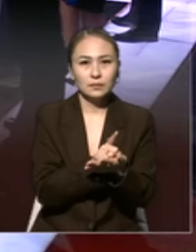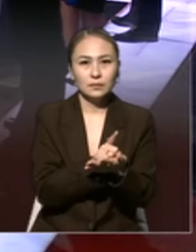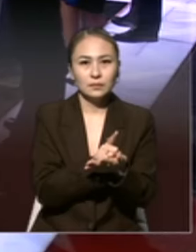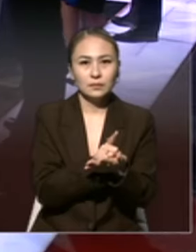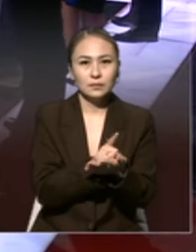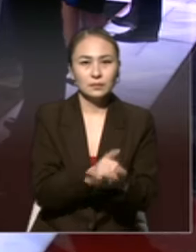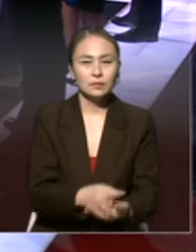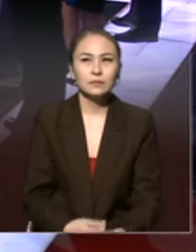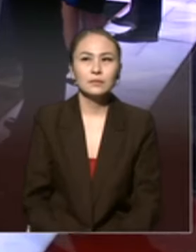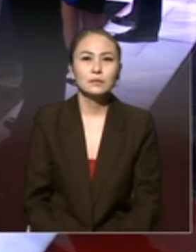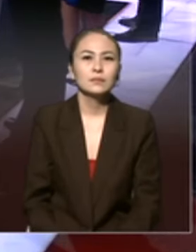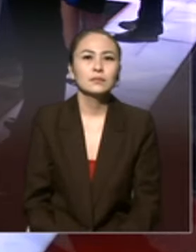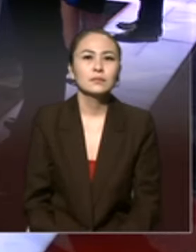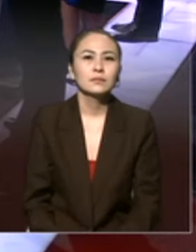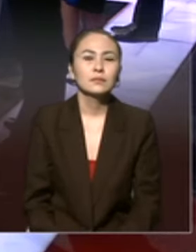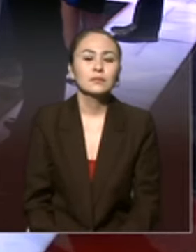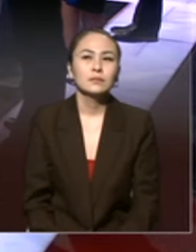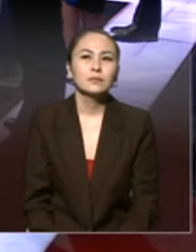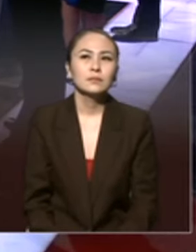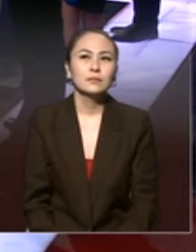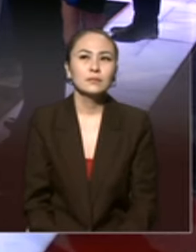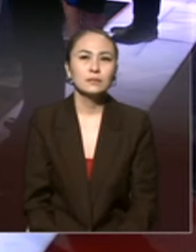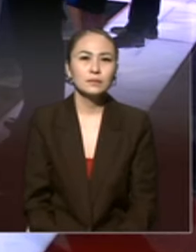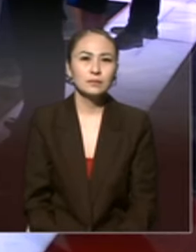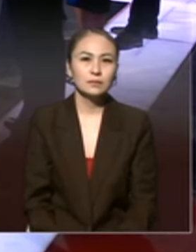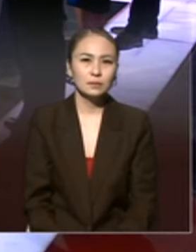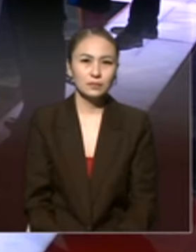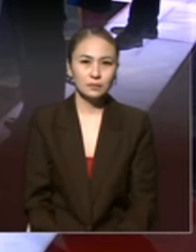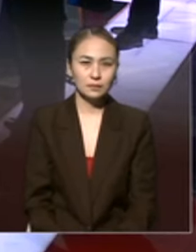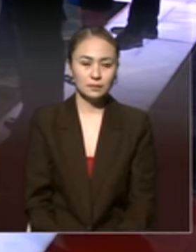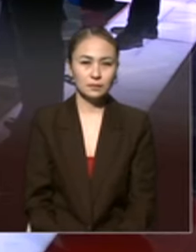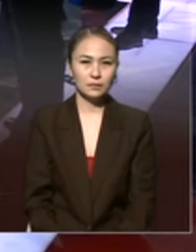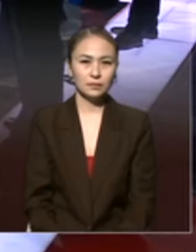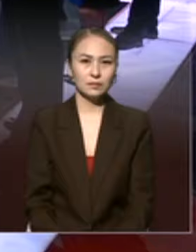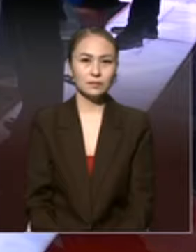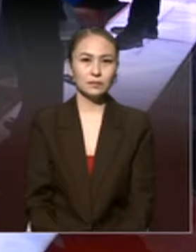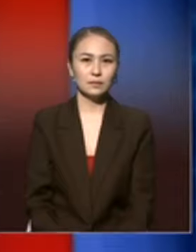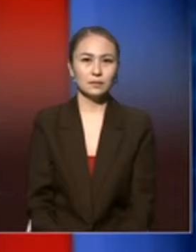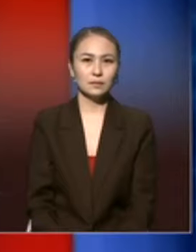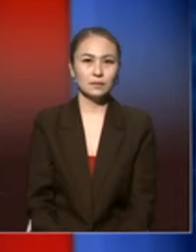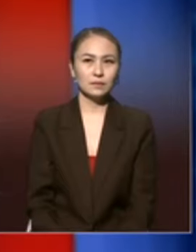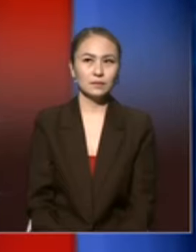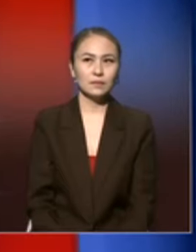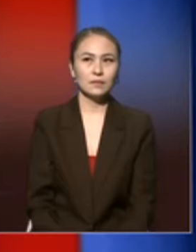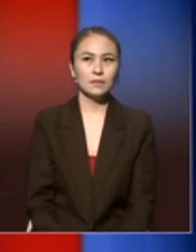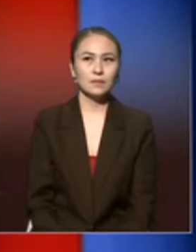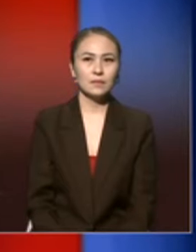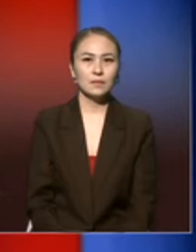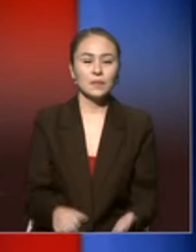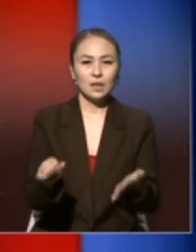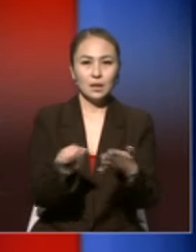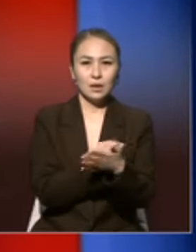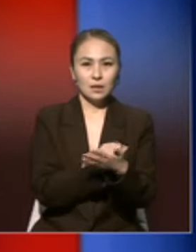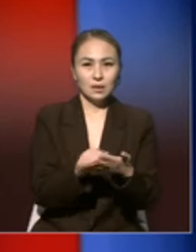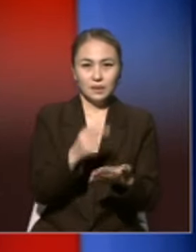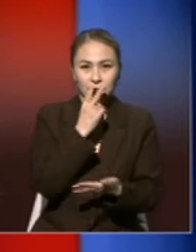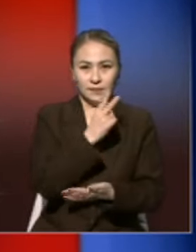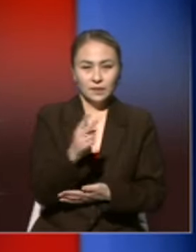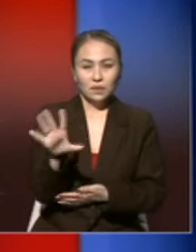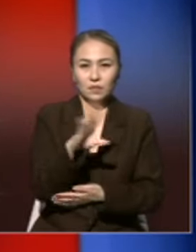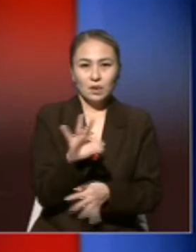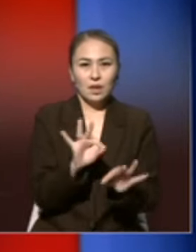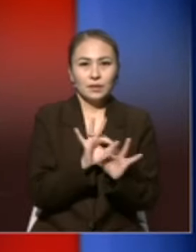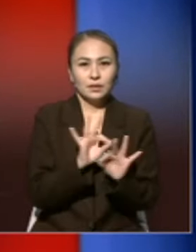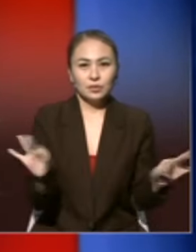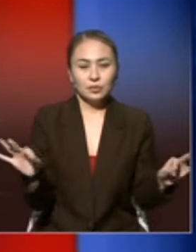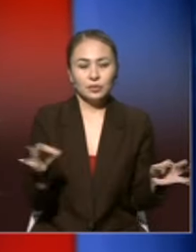Назым ханым, бола ма? Иә. Бұл енді қағаз жүзінде бәрі керемет.